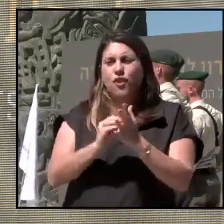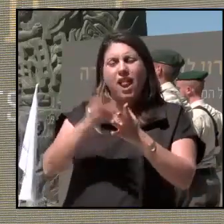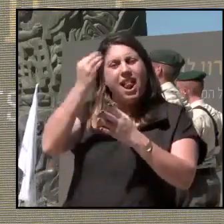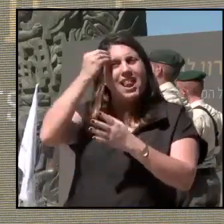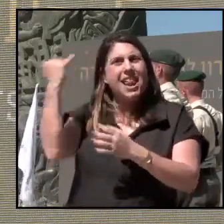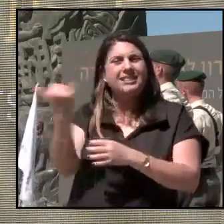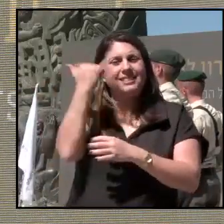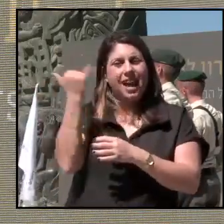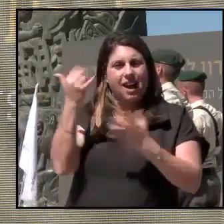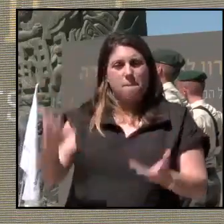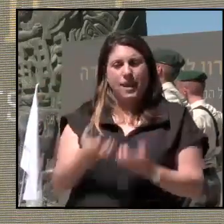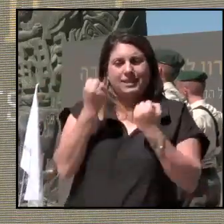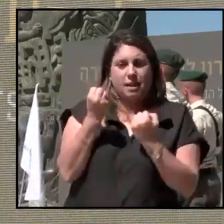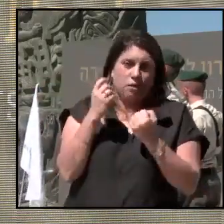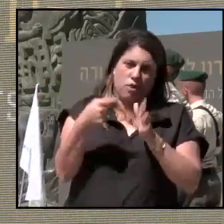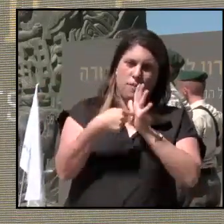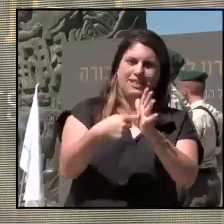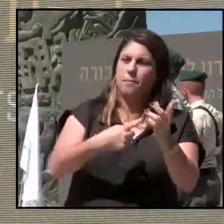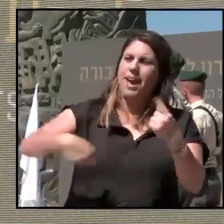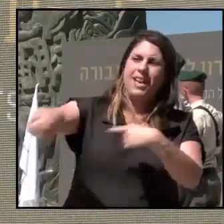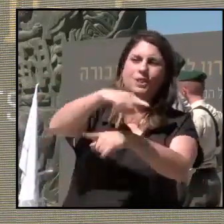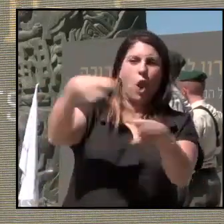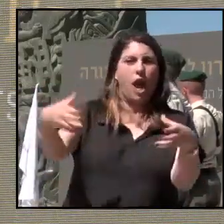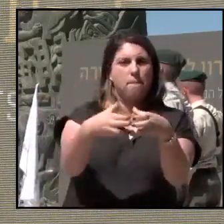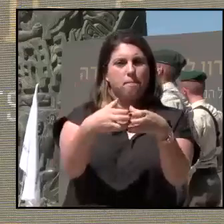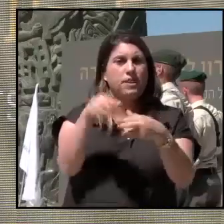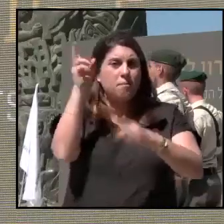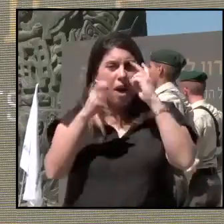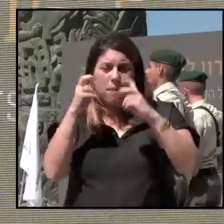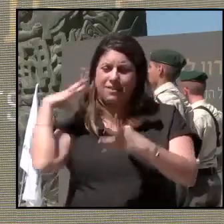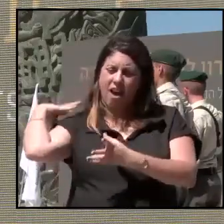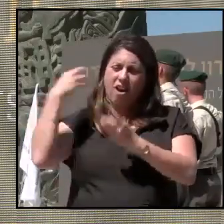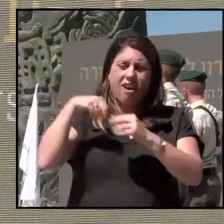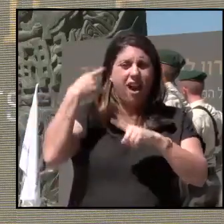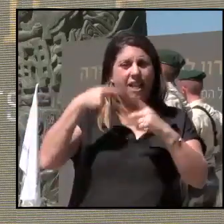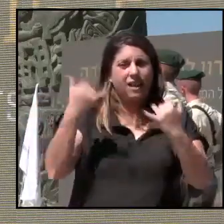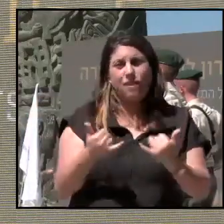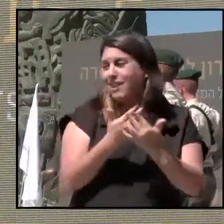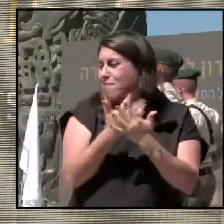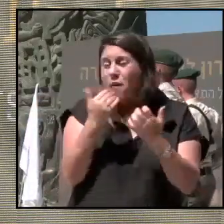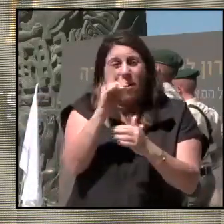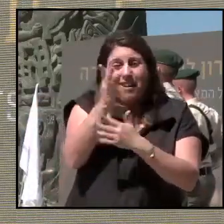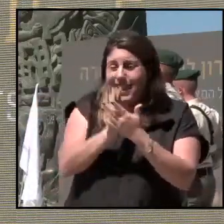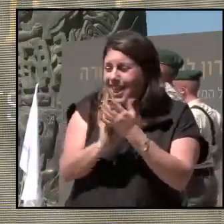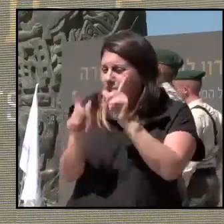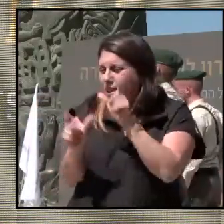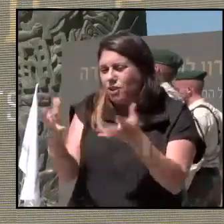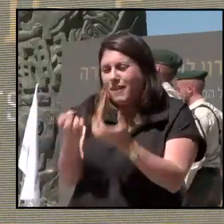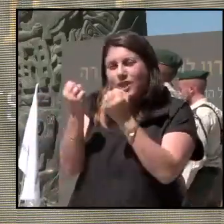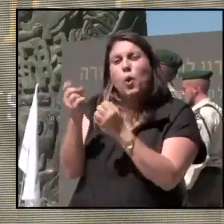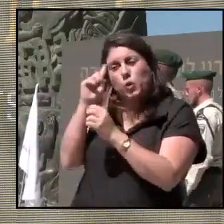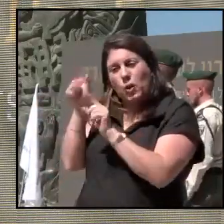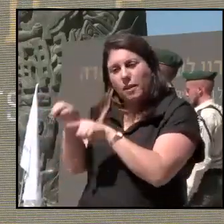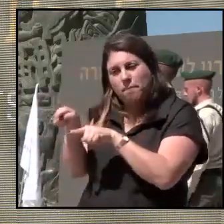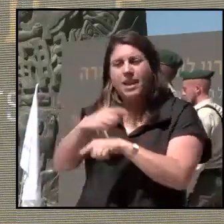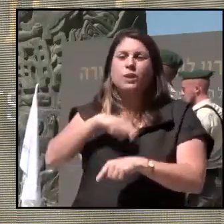היהודים שמייצגים את כל שורות העם. מהמידע שנצבר עד כה, ברור שרק חלק מהמצילים התגלו עד כה.